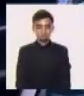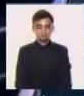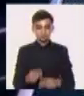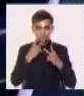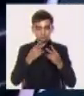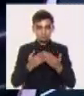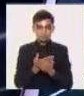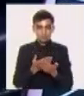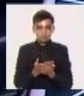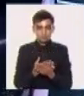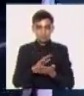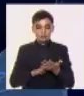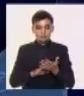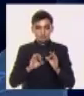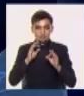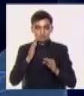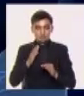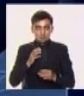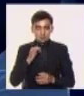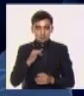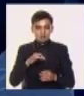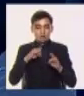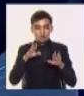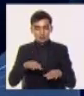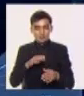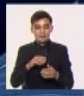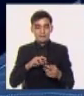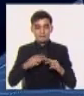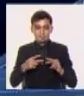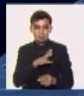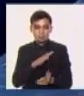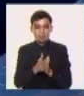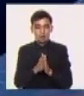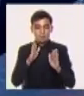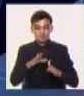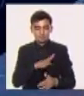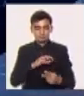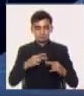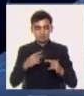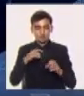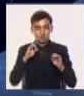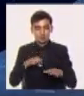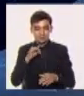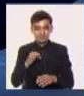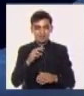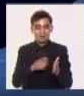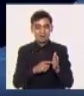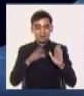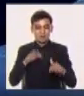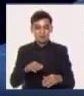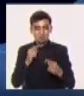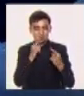Вы смотрите Информбюро, продолжаем выпуск. Ресторан вместо библиотеки. Жители Караганды возмущены открытием